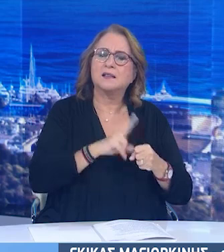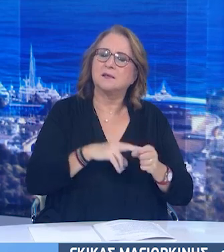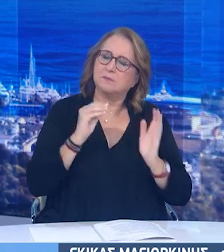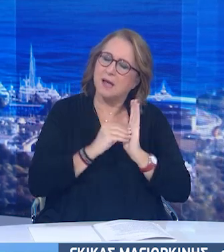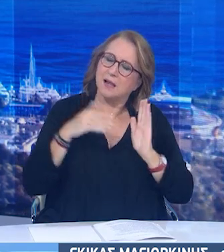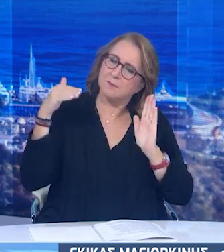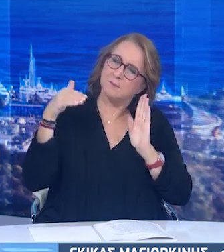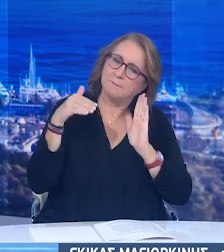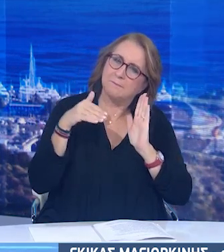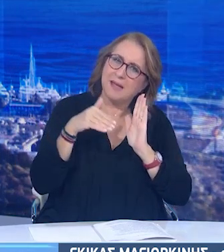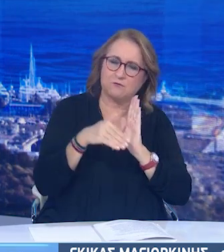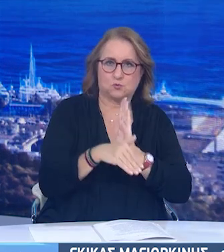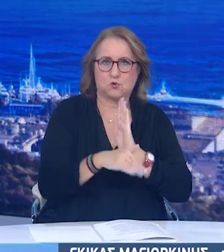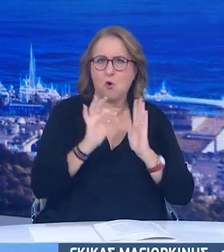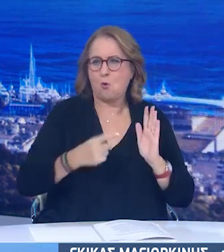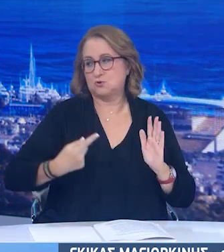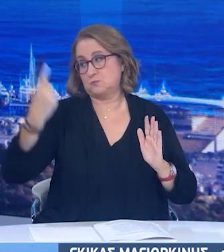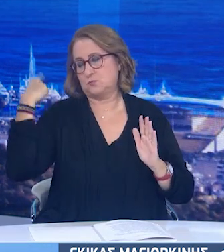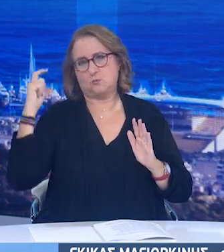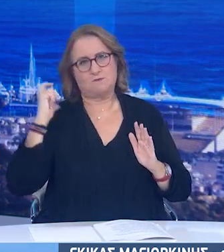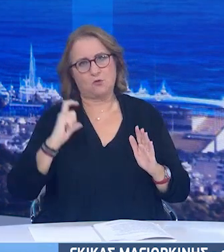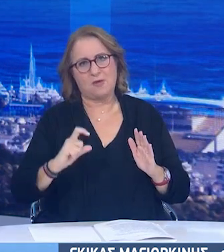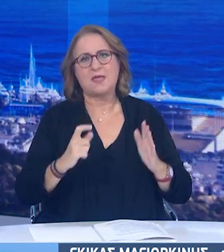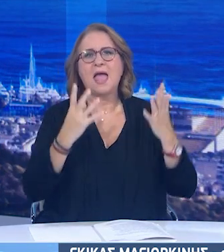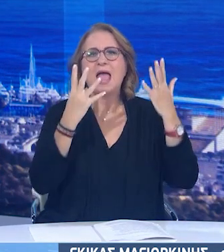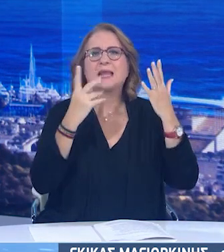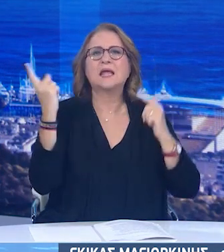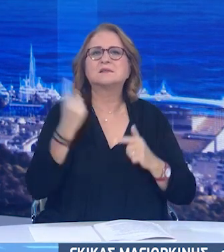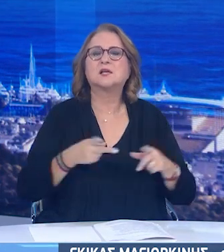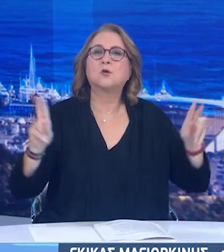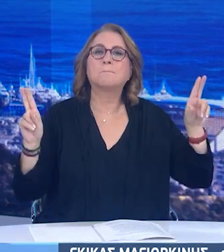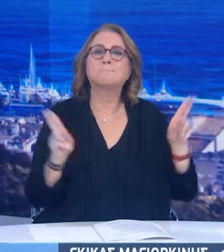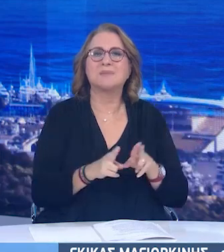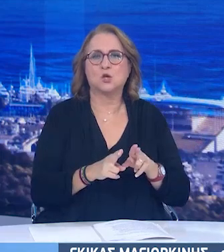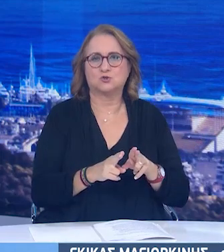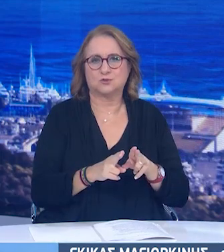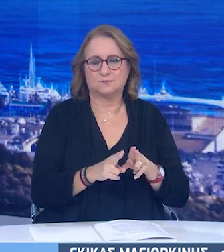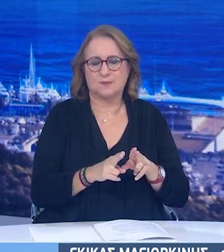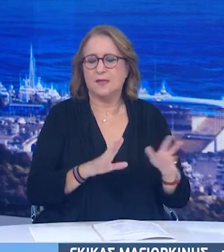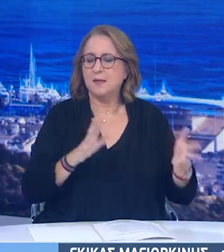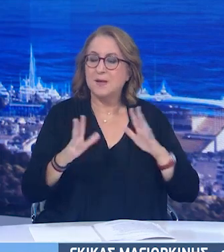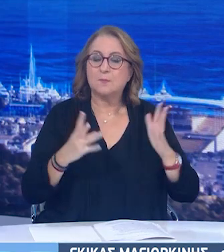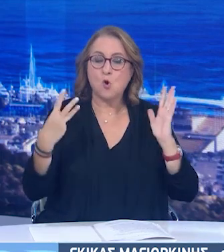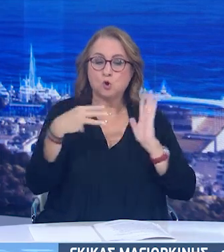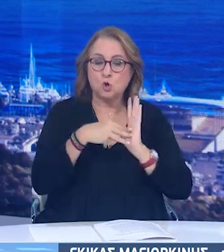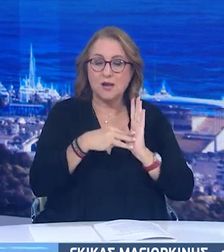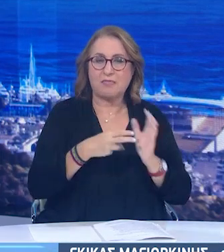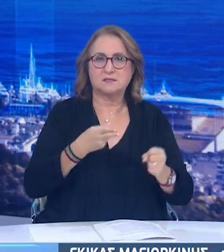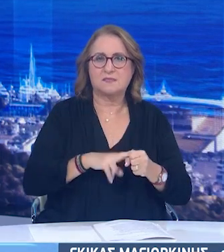πτωτικά, όπως και την προηγούμενη εβδομάδα, με μείωση 9% εντός τελευταίας εβδομάδας και 8.000 θανάτους ανά